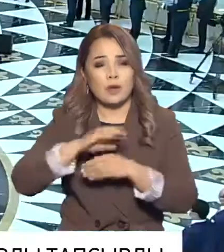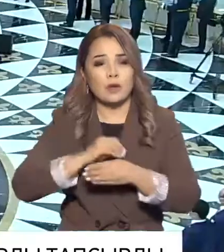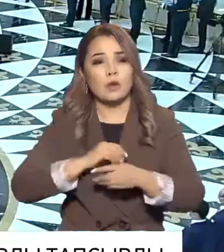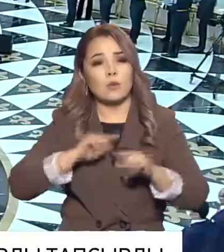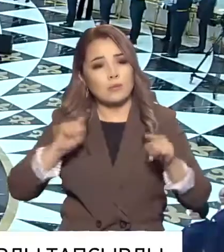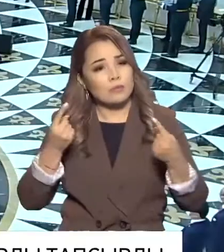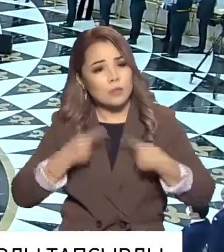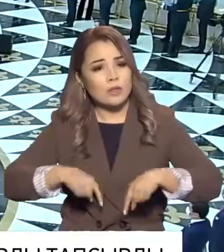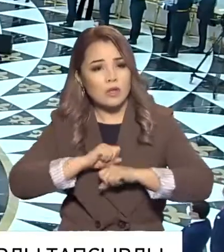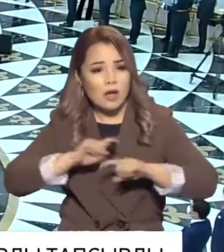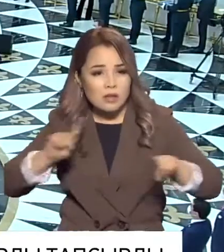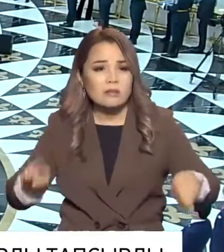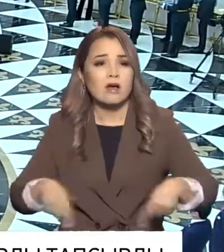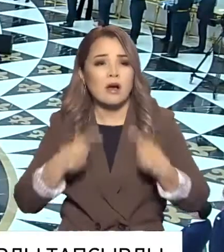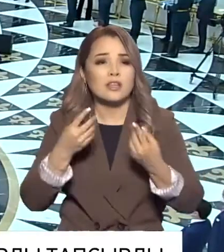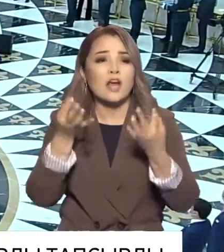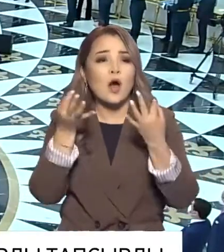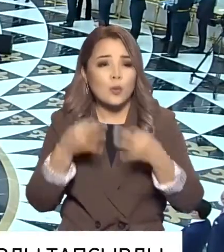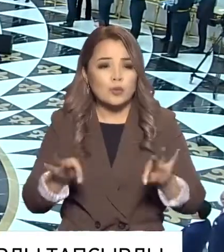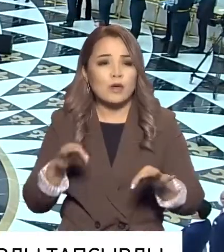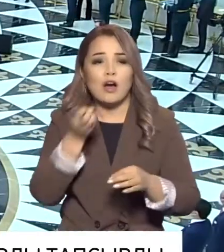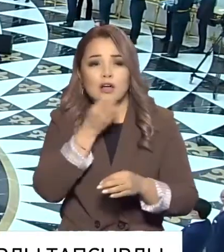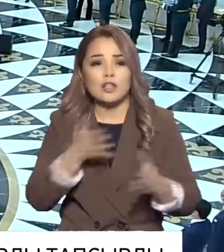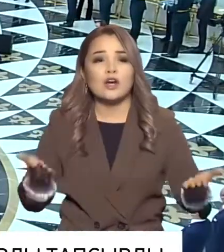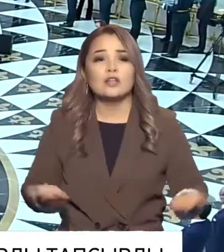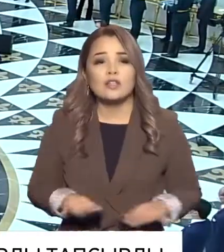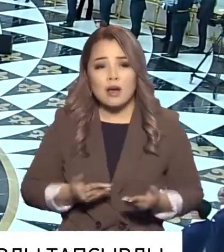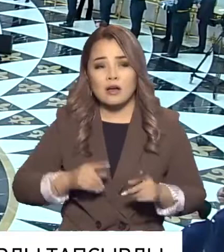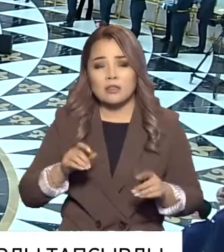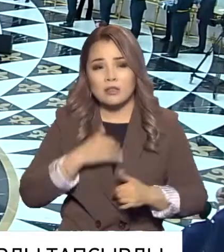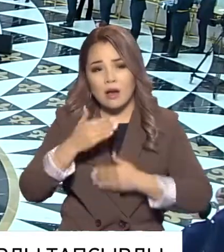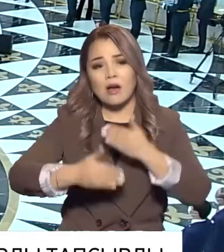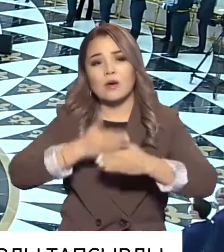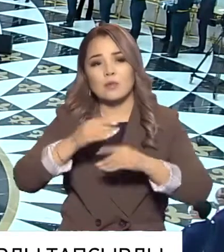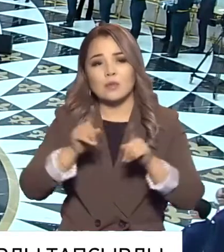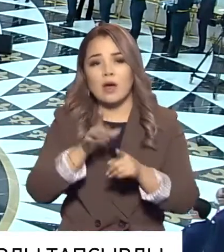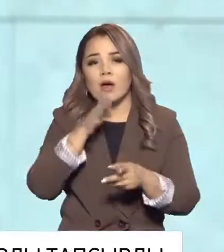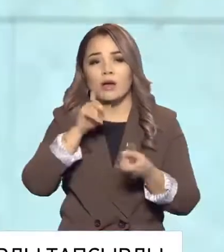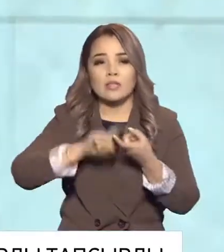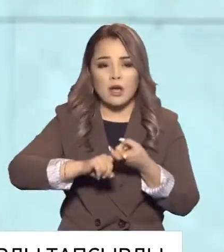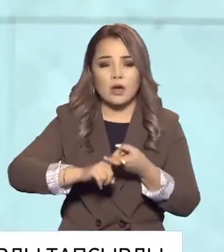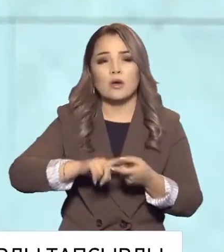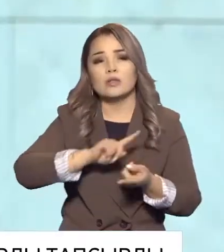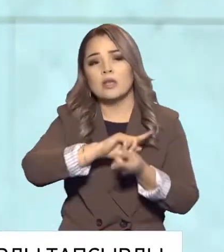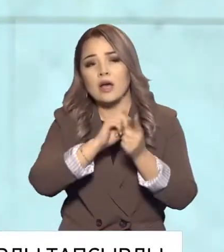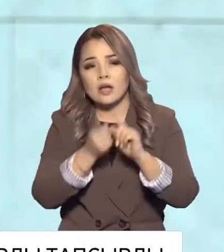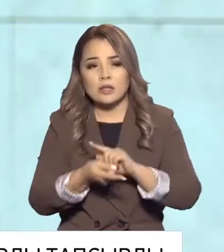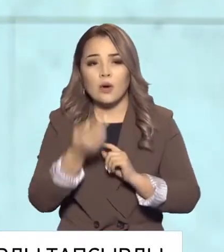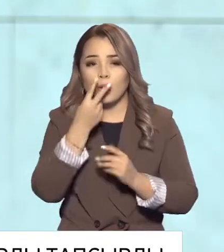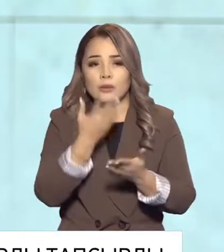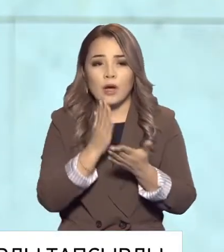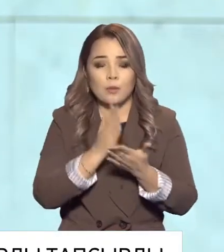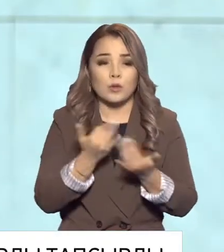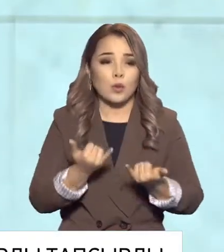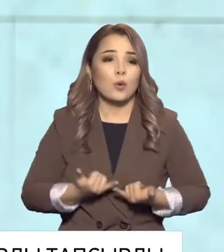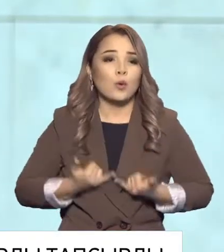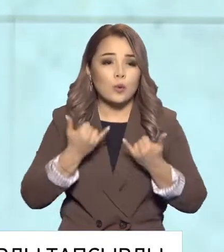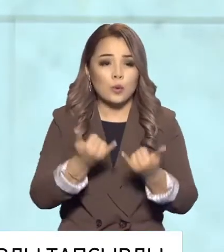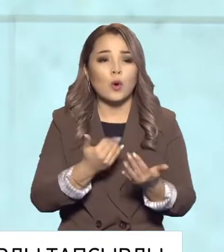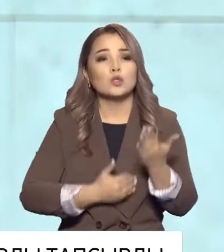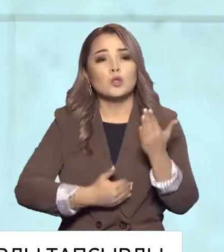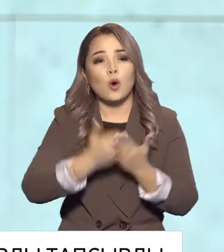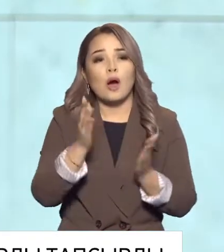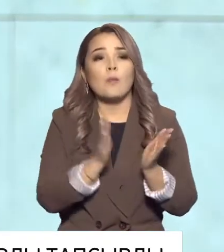жаңылмасақ, тәуелсіздігіміздің тасы өрге домалайтын кез әлі алда. Бүгін көрсетілген құрмет пен жоғары